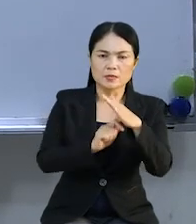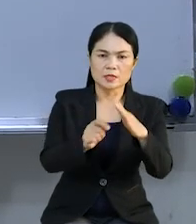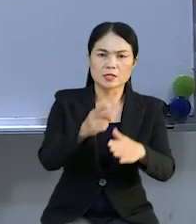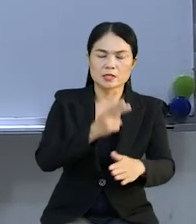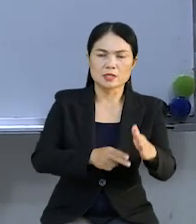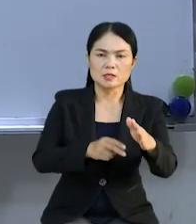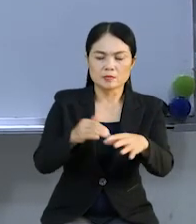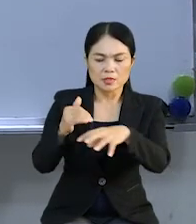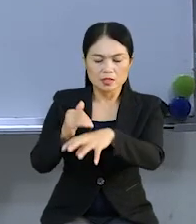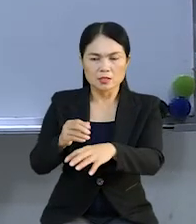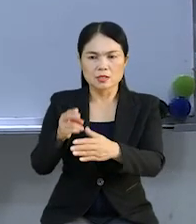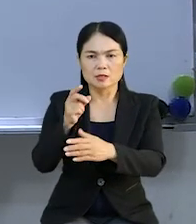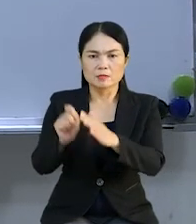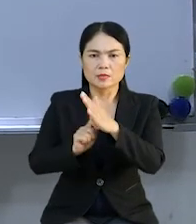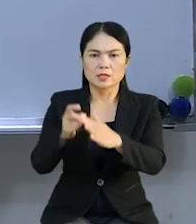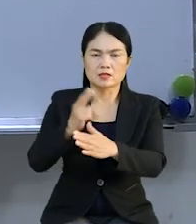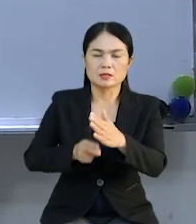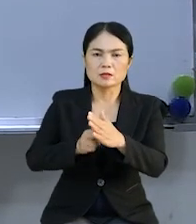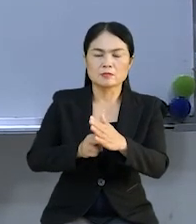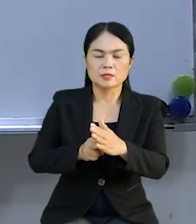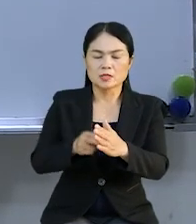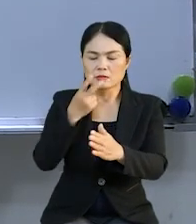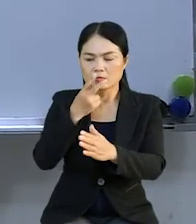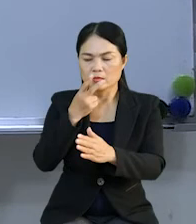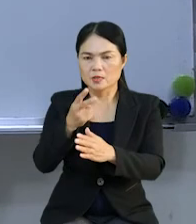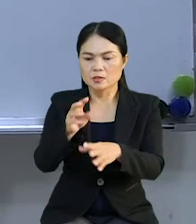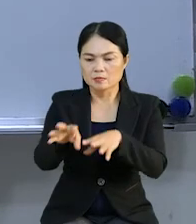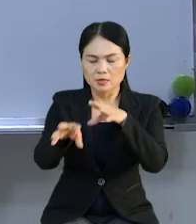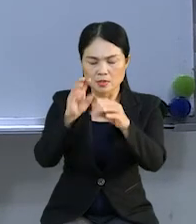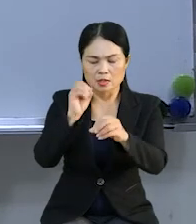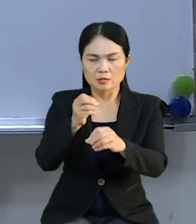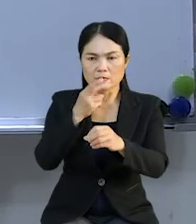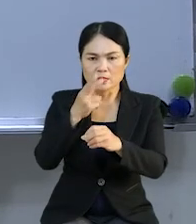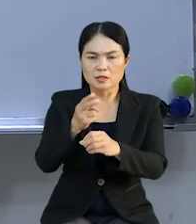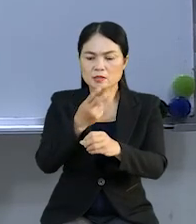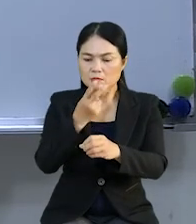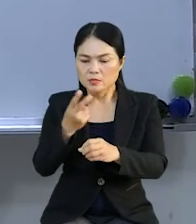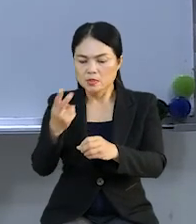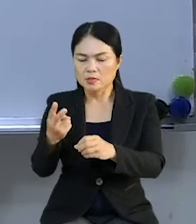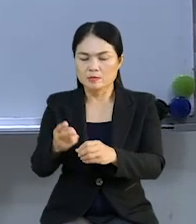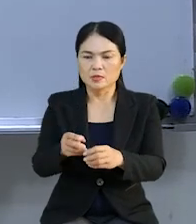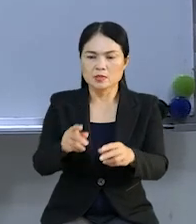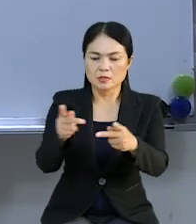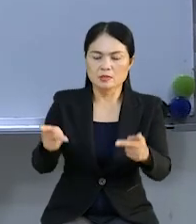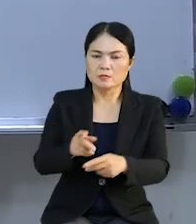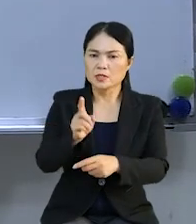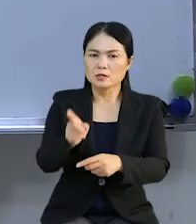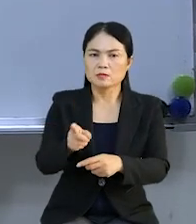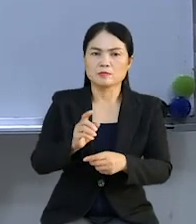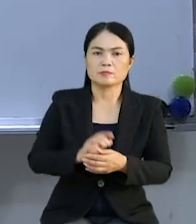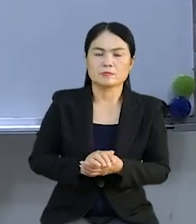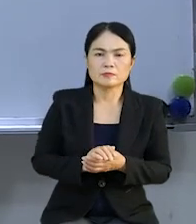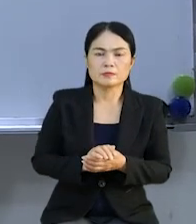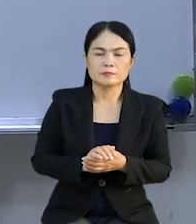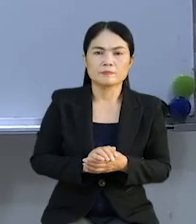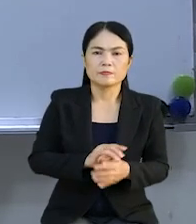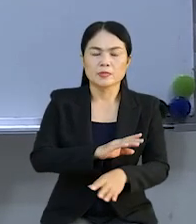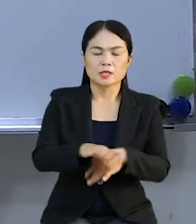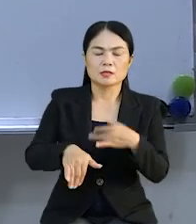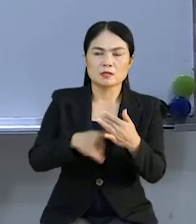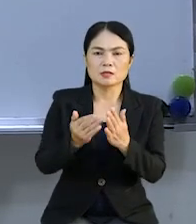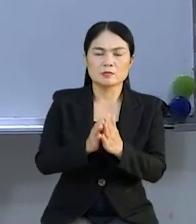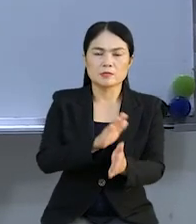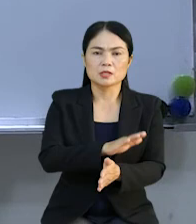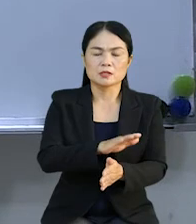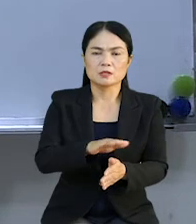ลายนาเมียนรายเอ๋ดำใบเงยแต่กวาดเจ้าเต๋อศึกษาแต่ผินดัดแต่สังเกตตัวนาตีตินุบาดออกก้นโก